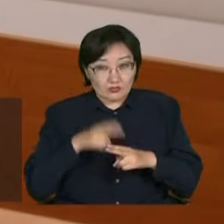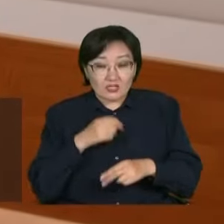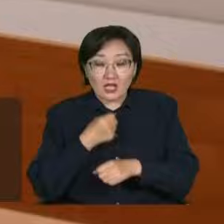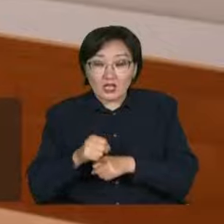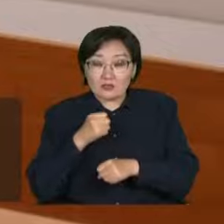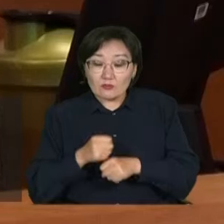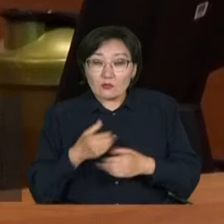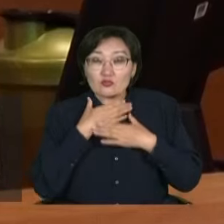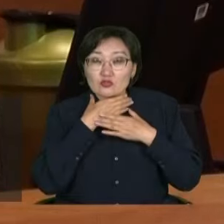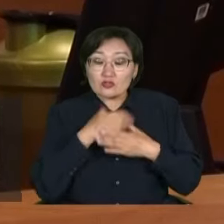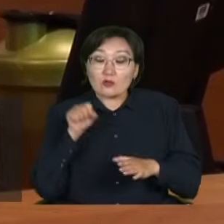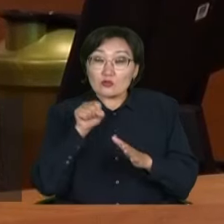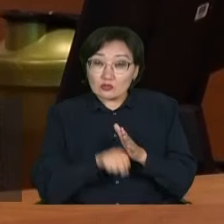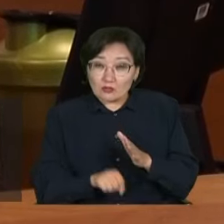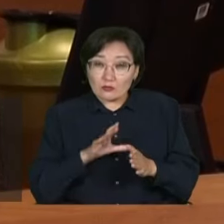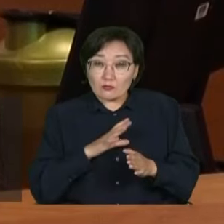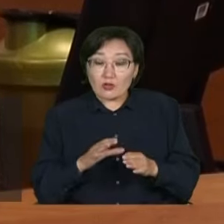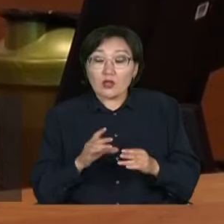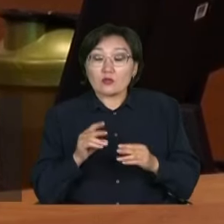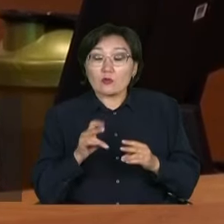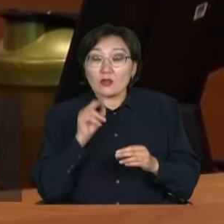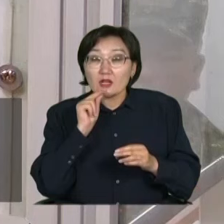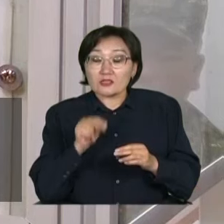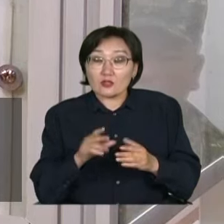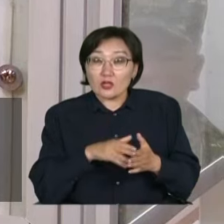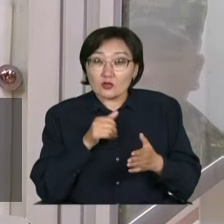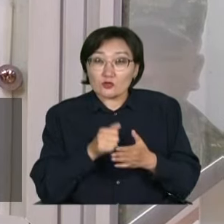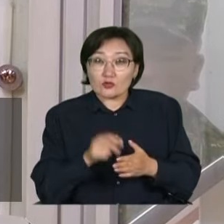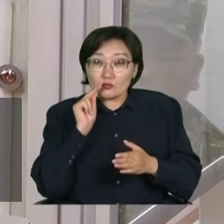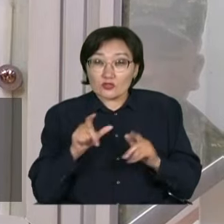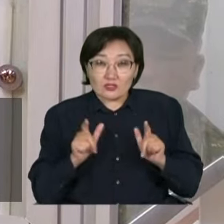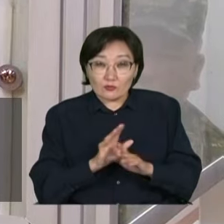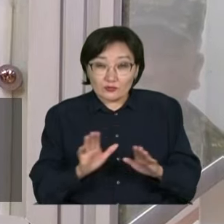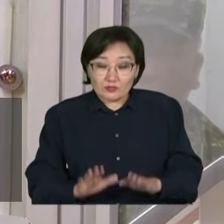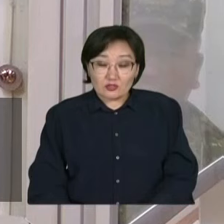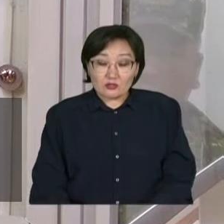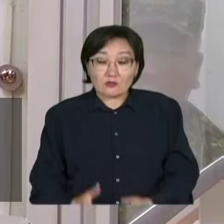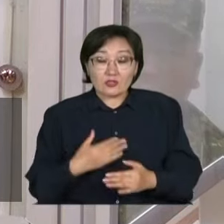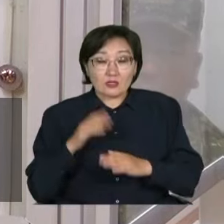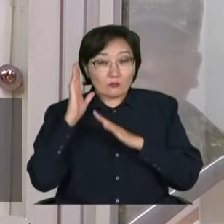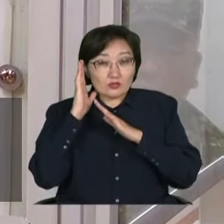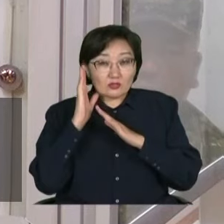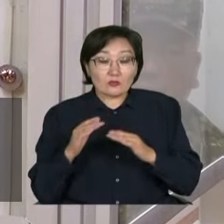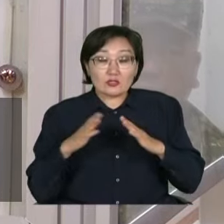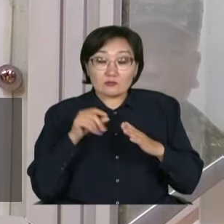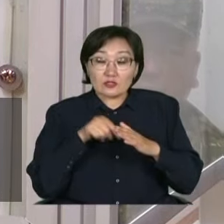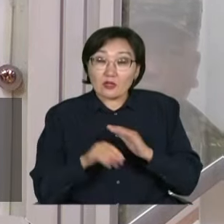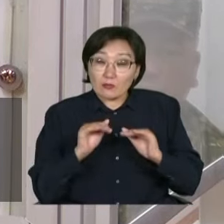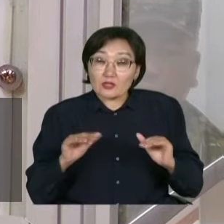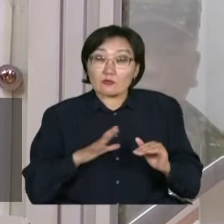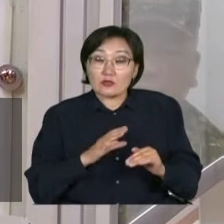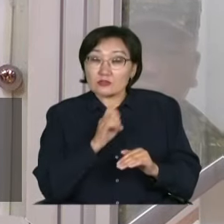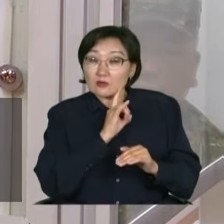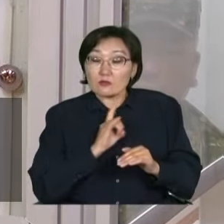жіберген көрінеді. Бірақ айыптаушы әлі күнге дейін кінәсін мойындамай отыр. Но так как я спал. Мен ұйықтап жатқанда үйде балалар болған,